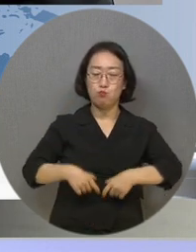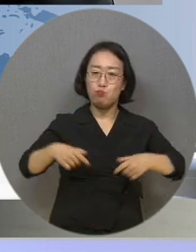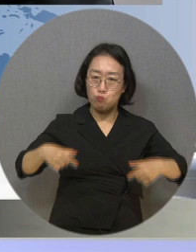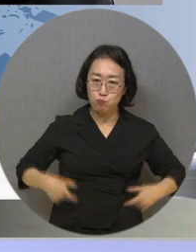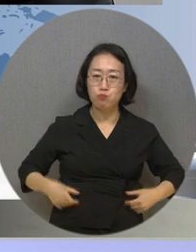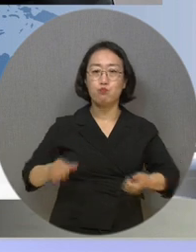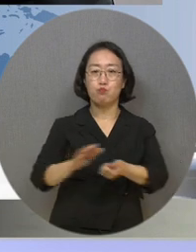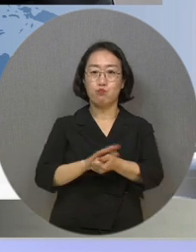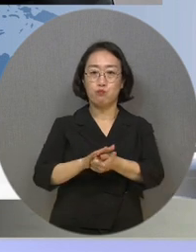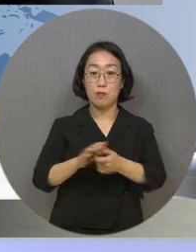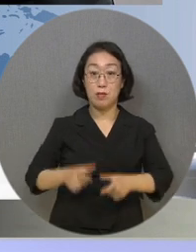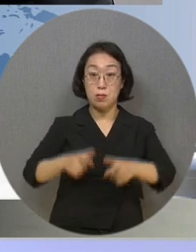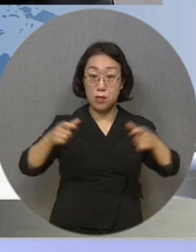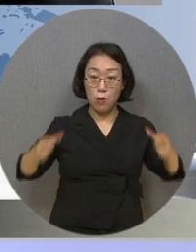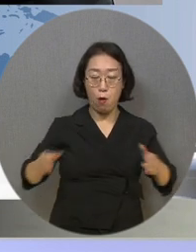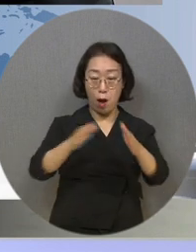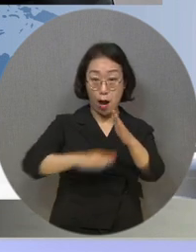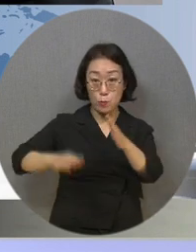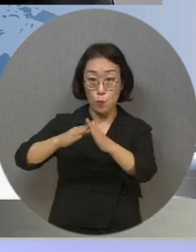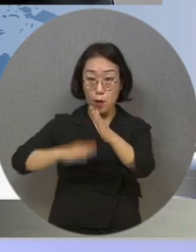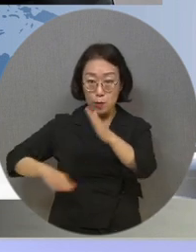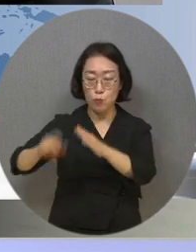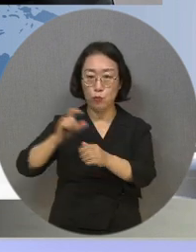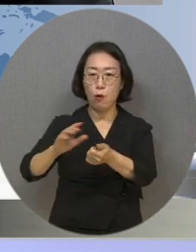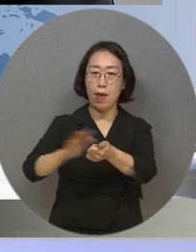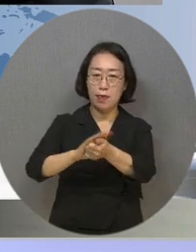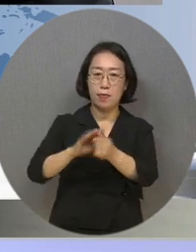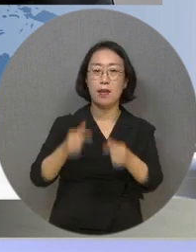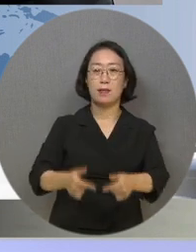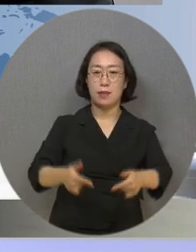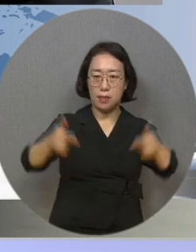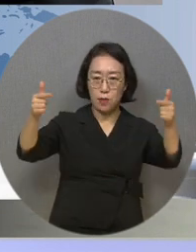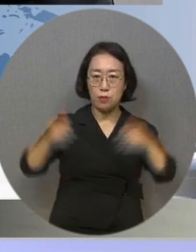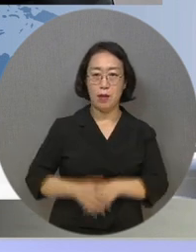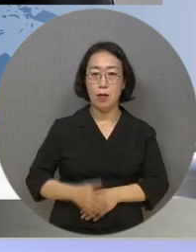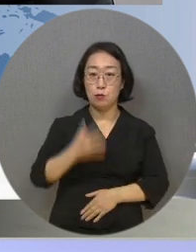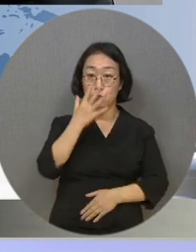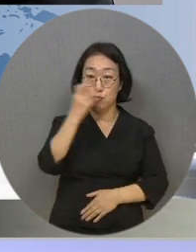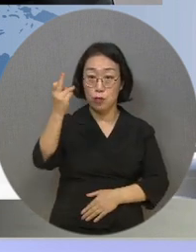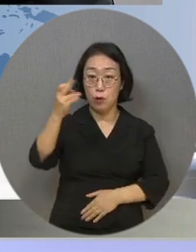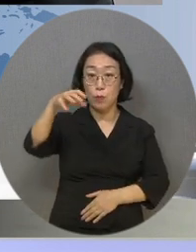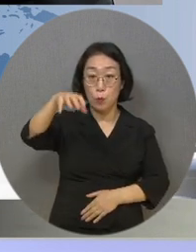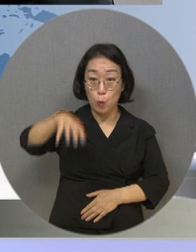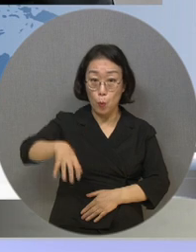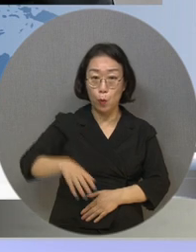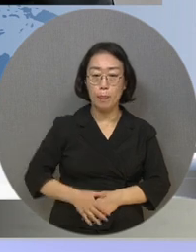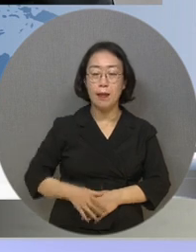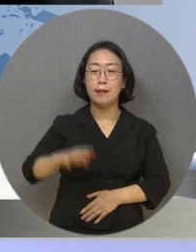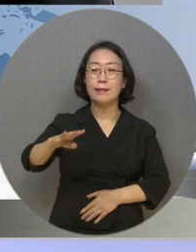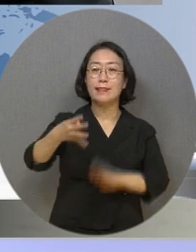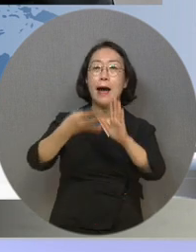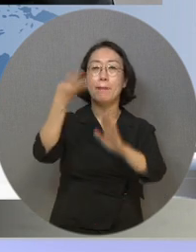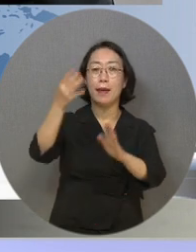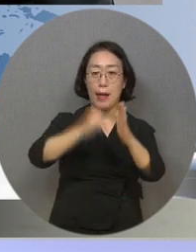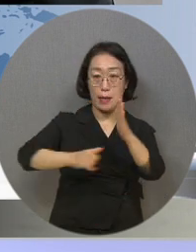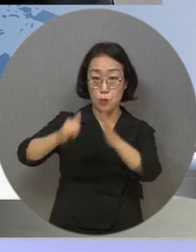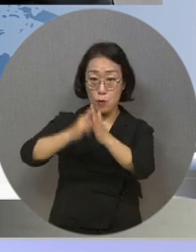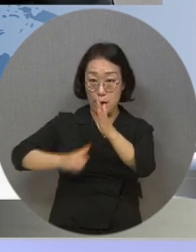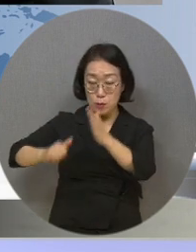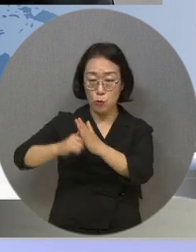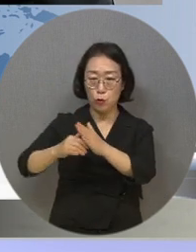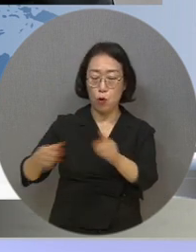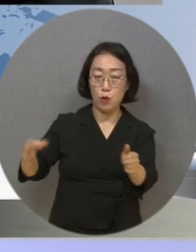더 많은 가구가 혜택을 받을 수 있게 됐습니다. 순천시에서도 400가구 이상이 신규로 생계급여를 받을